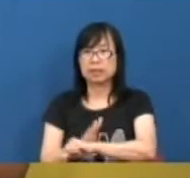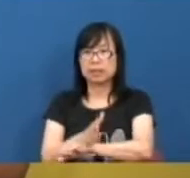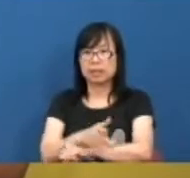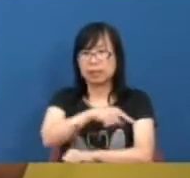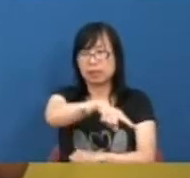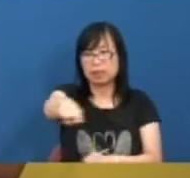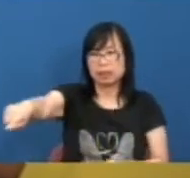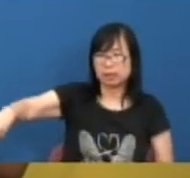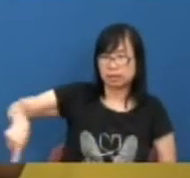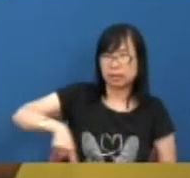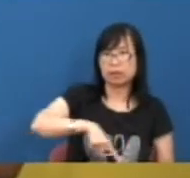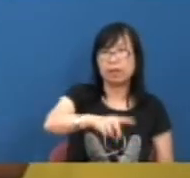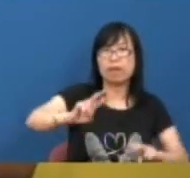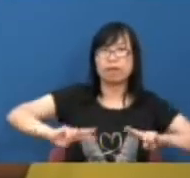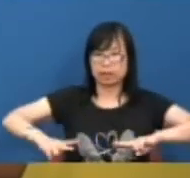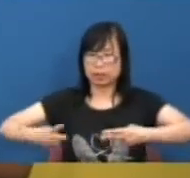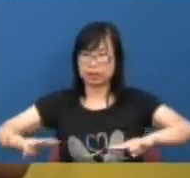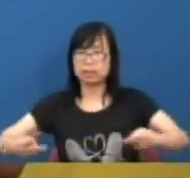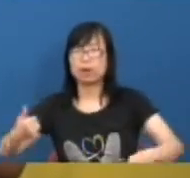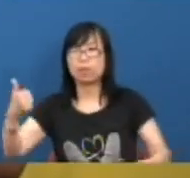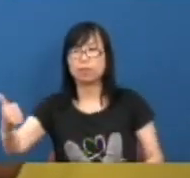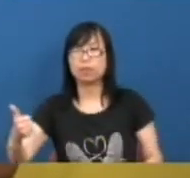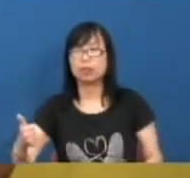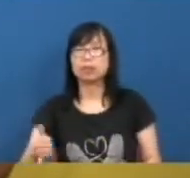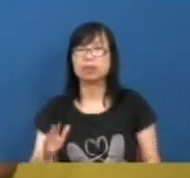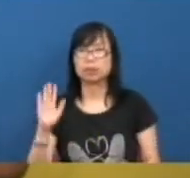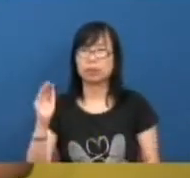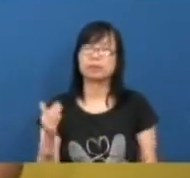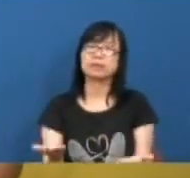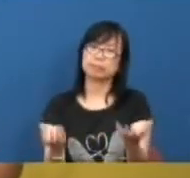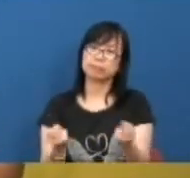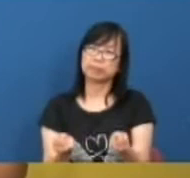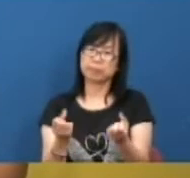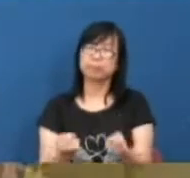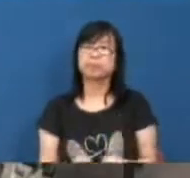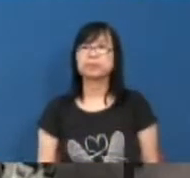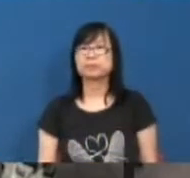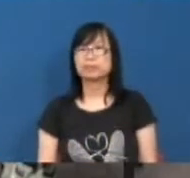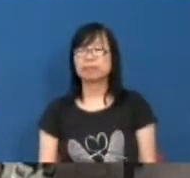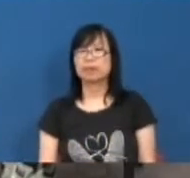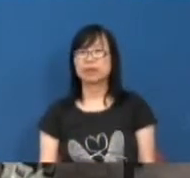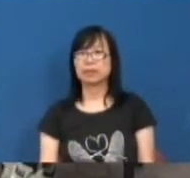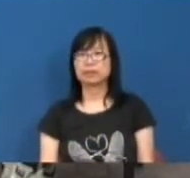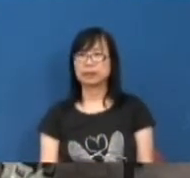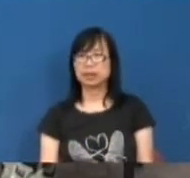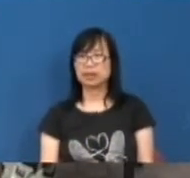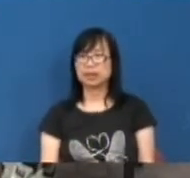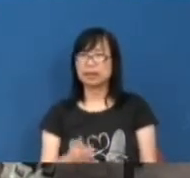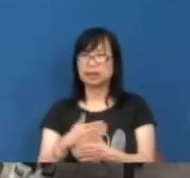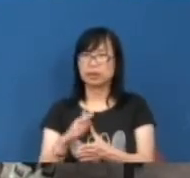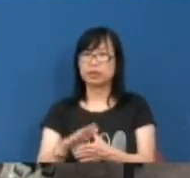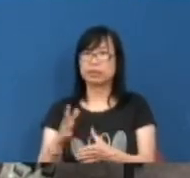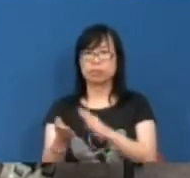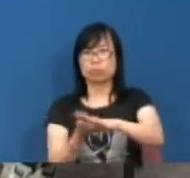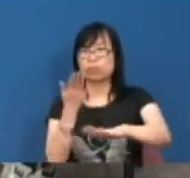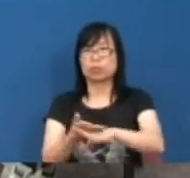區成熟咗啦，發展得成熟咗就都還可以接受咯，而家就即係有咁嘅情況， 所以就算復